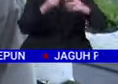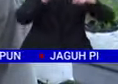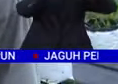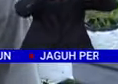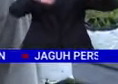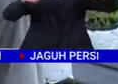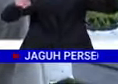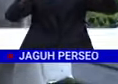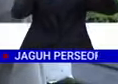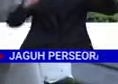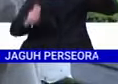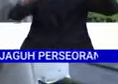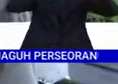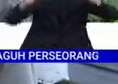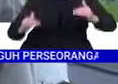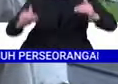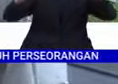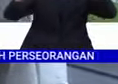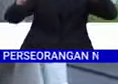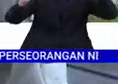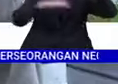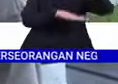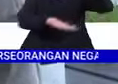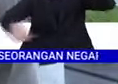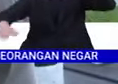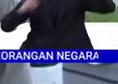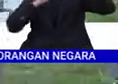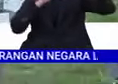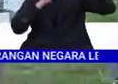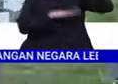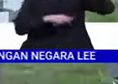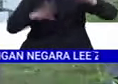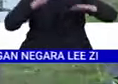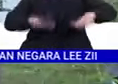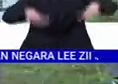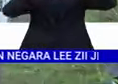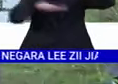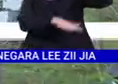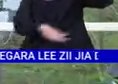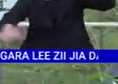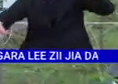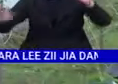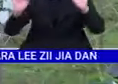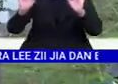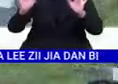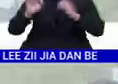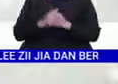takapala tinggi-tinggi jadi-jadian metu-metu